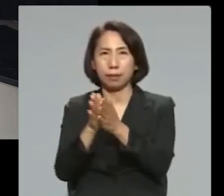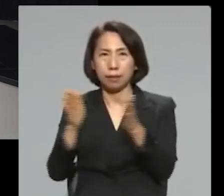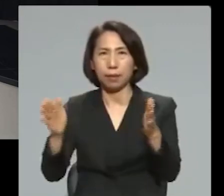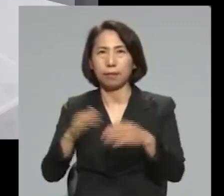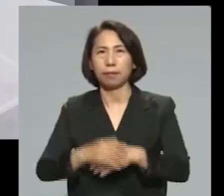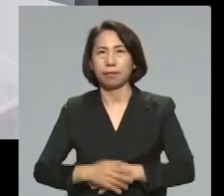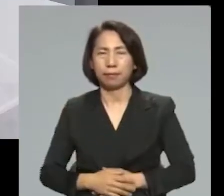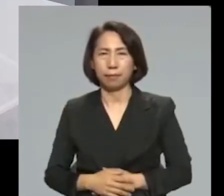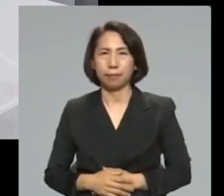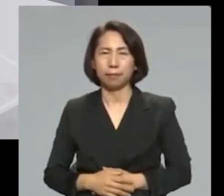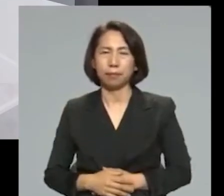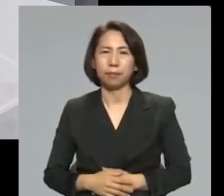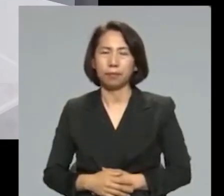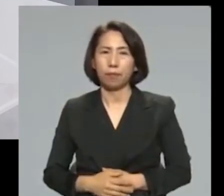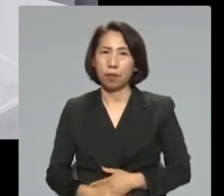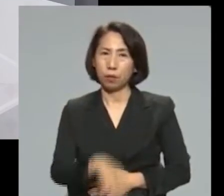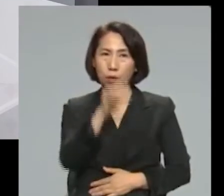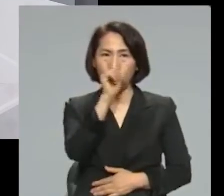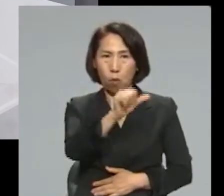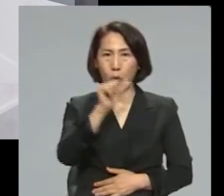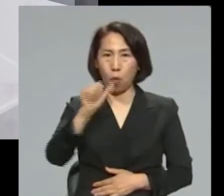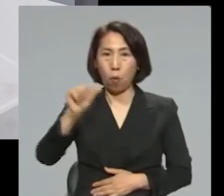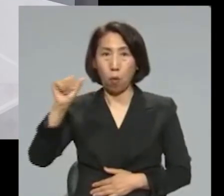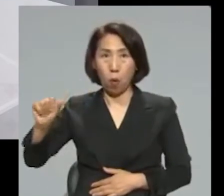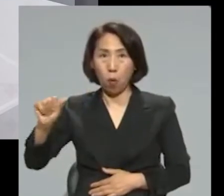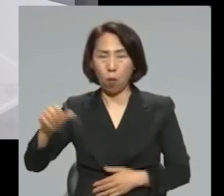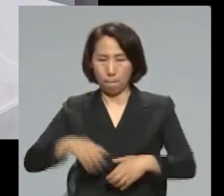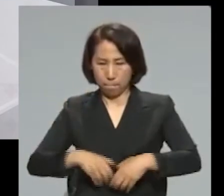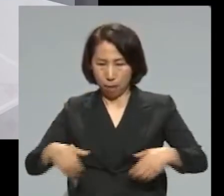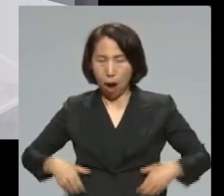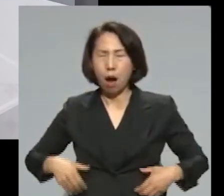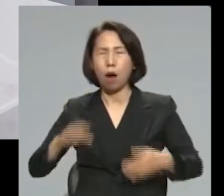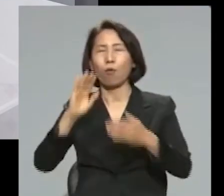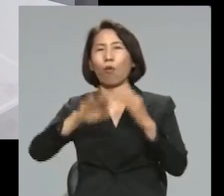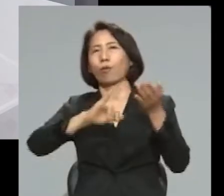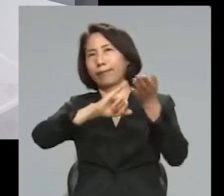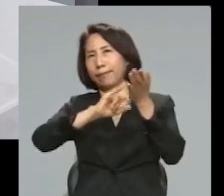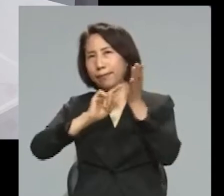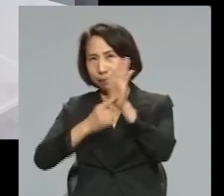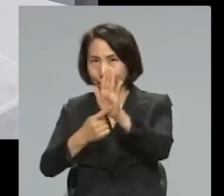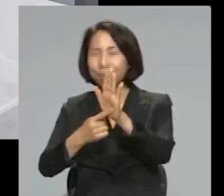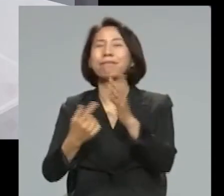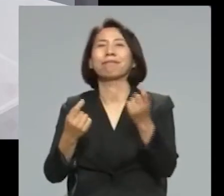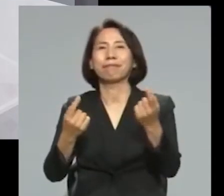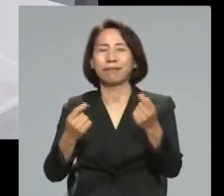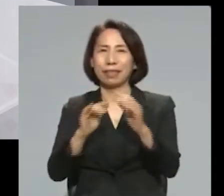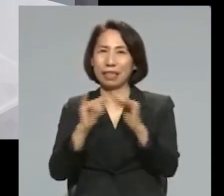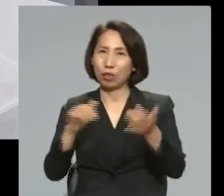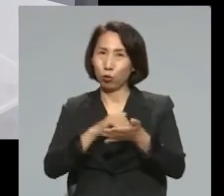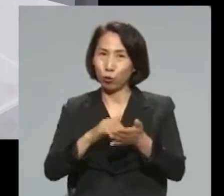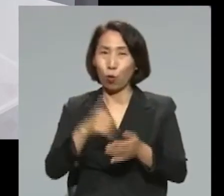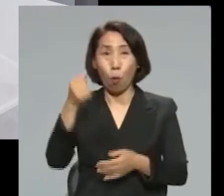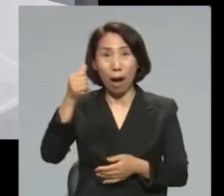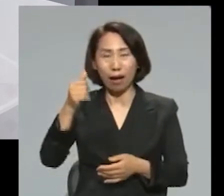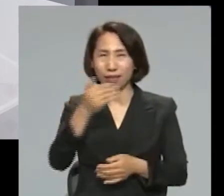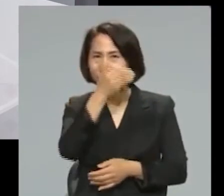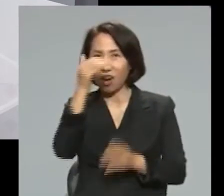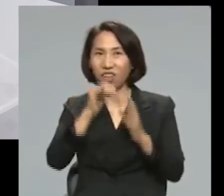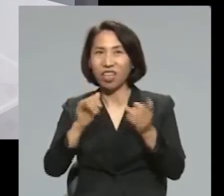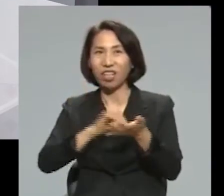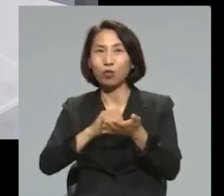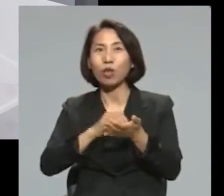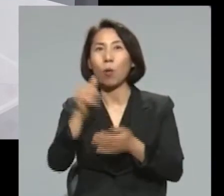시작하시죠. 예, 555 통큰 공약을 하신 걸로 알고 있습니다. 인구 5만, 청년 5천 명